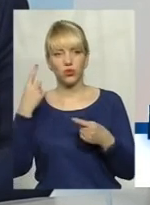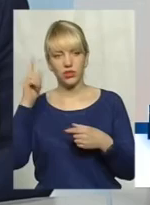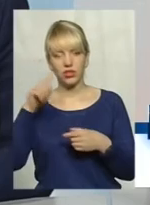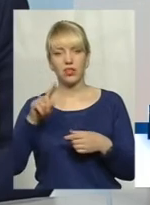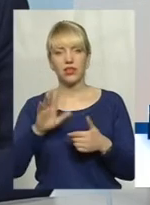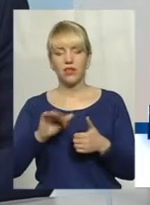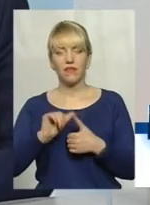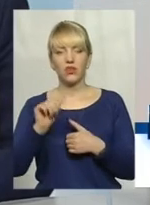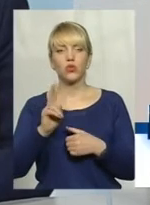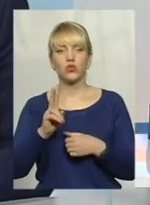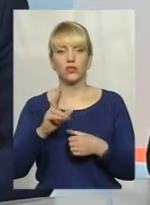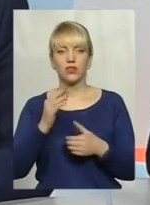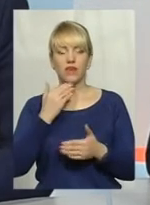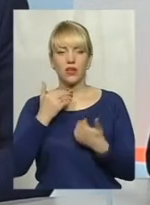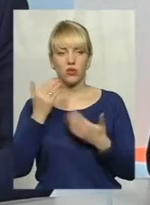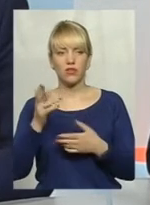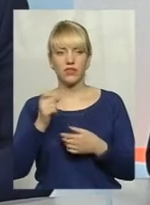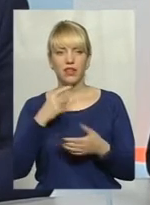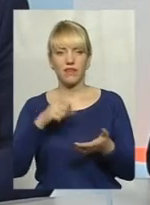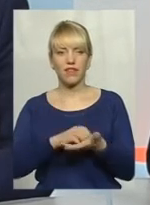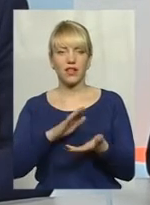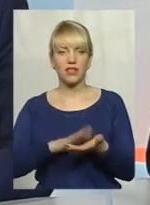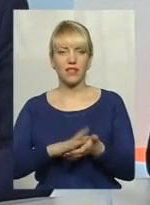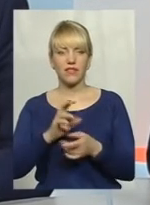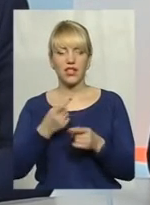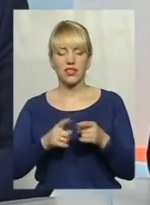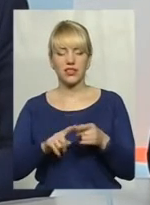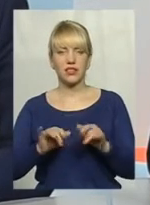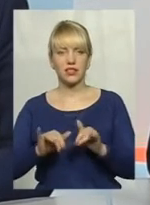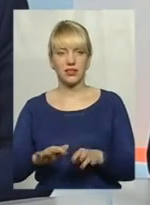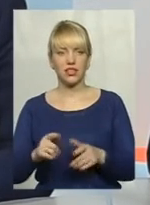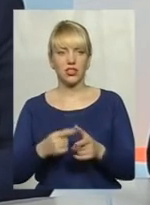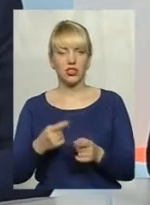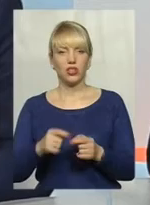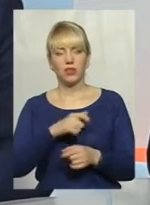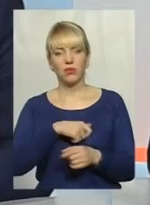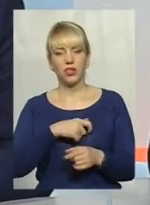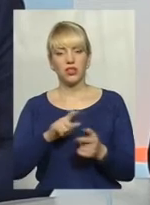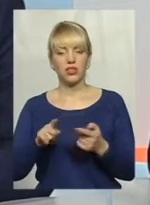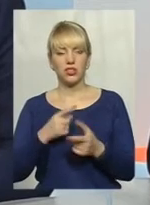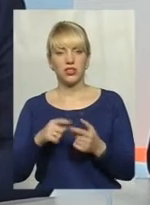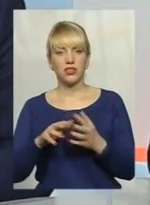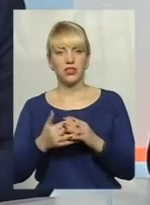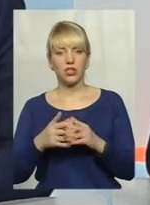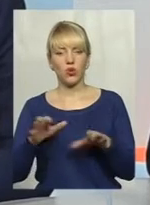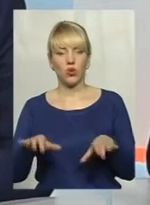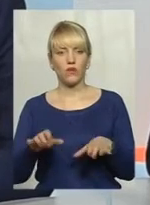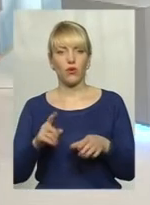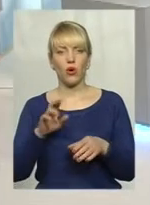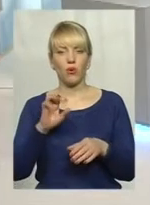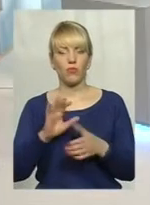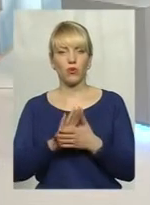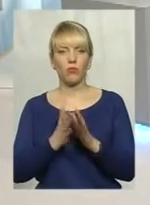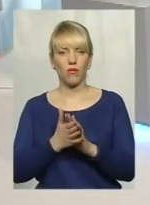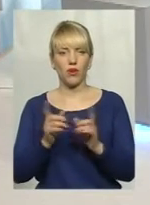хтось звернувся і вказав на ось вчинення дії чи то депутатом, чи то сільським головою в умовах